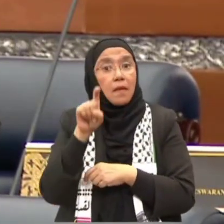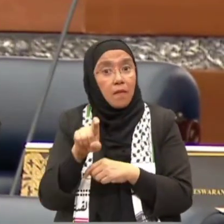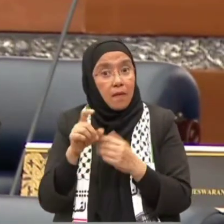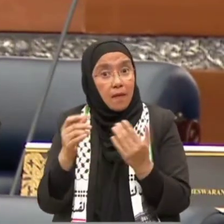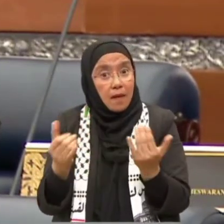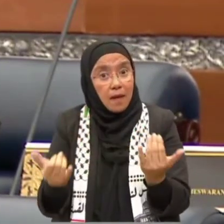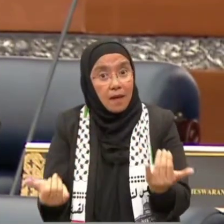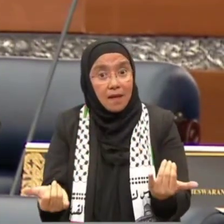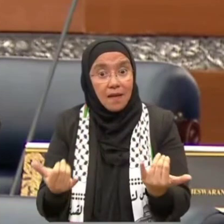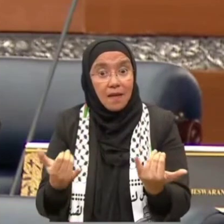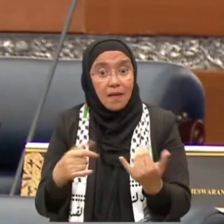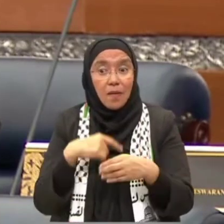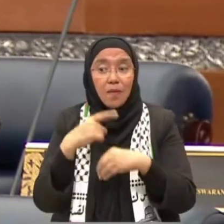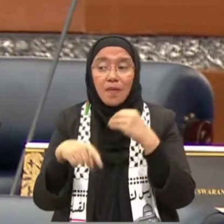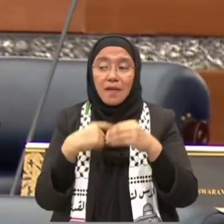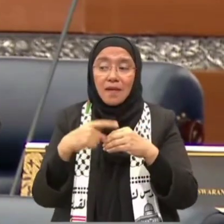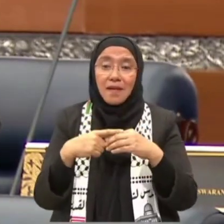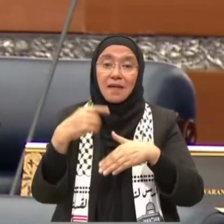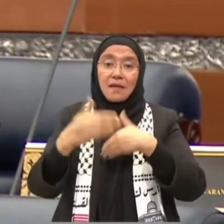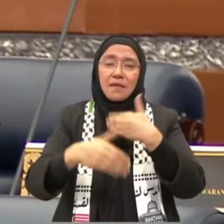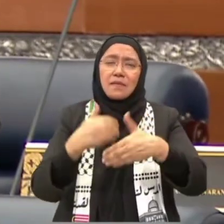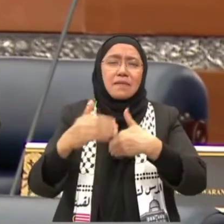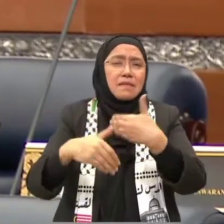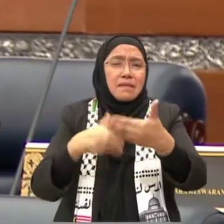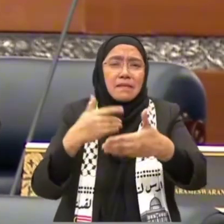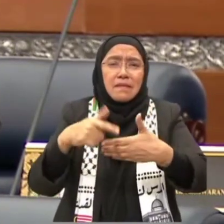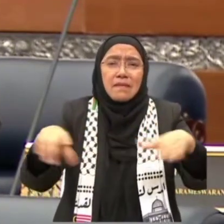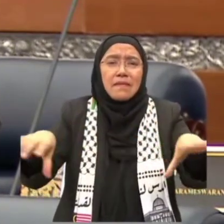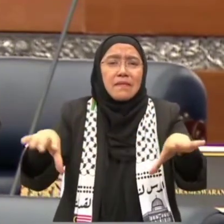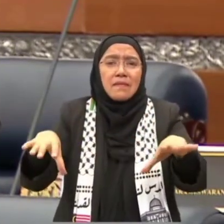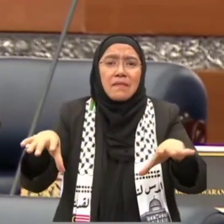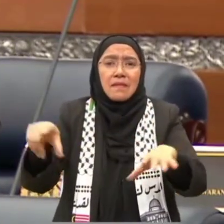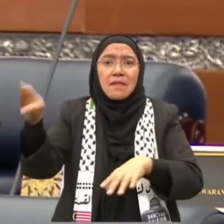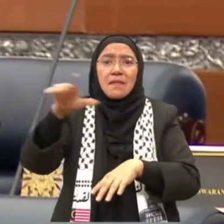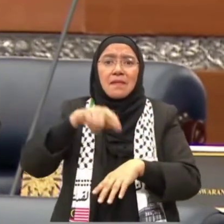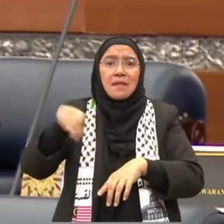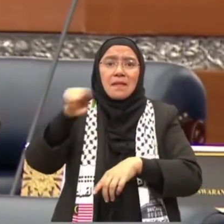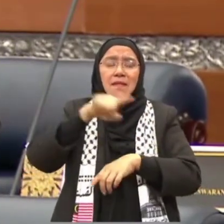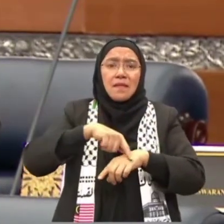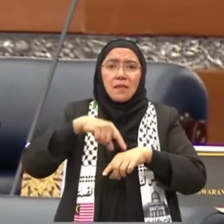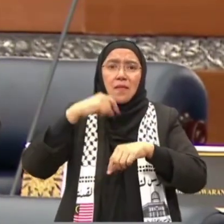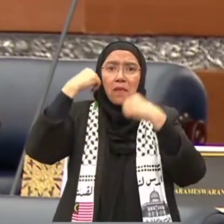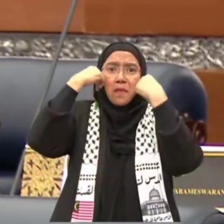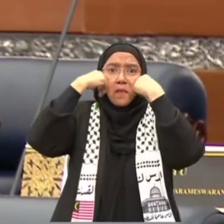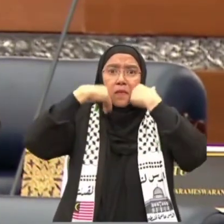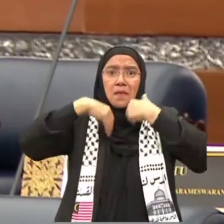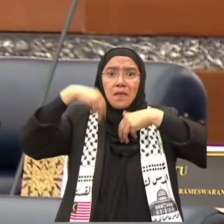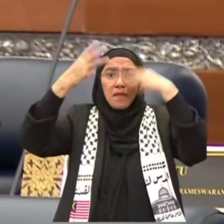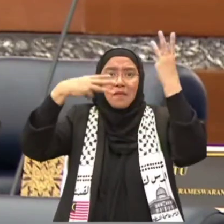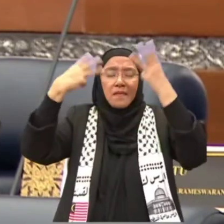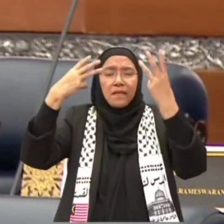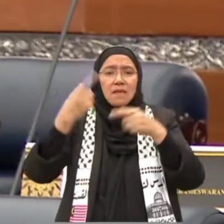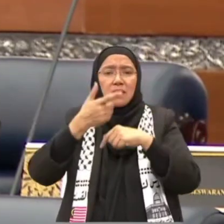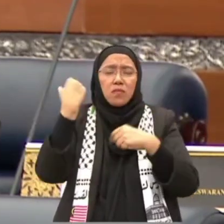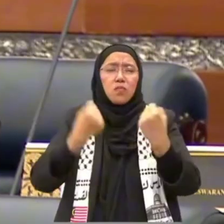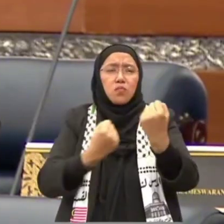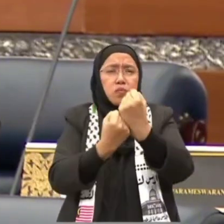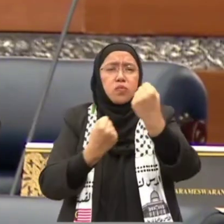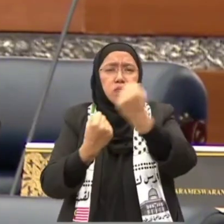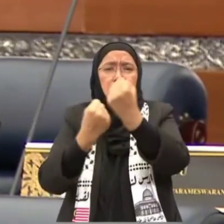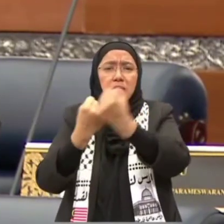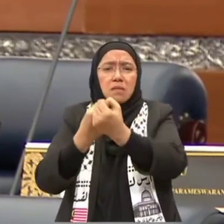pelaksanaan. Ini yang ramai risau. Semua sokong dengan subsidi bersasar, tetapi tentang pelaksanaan.